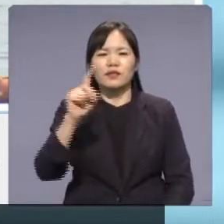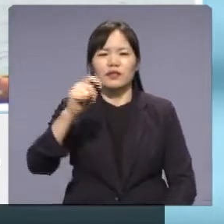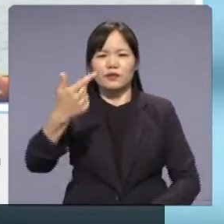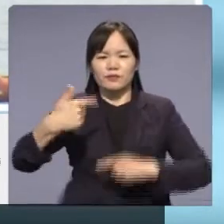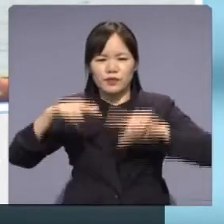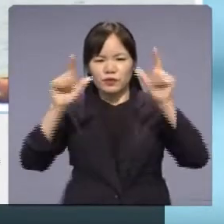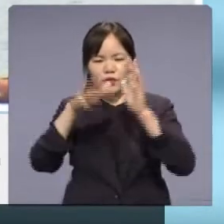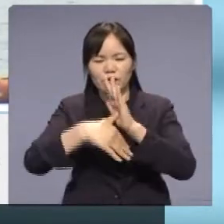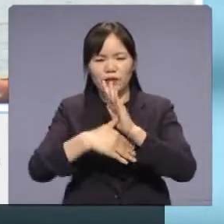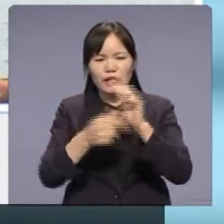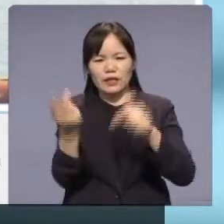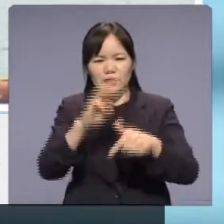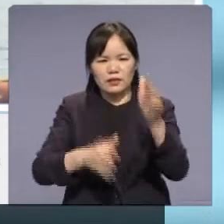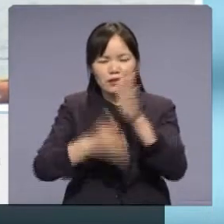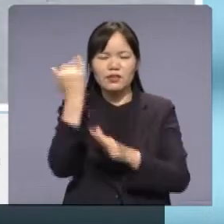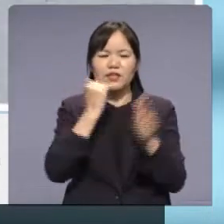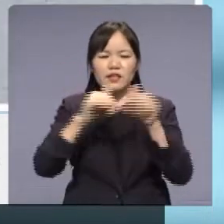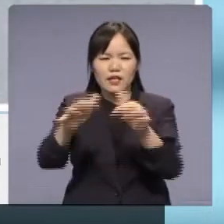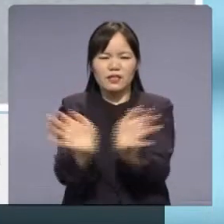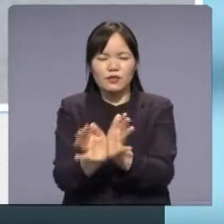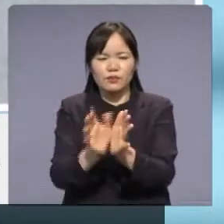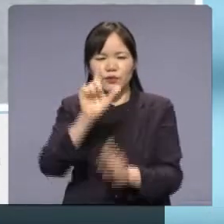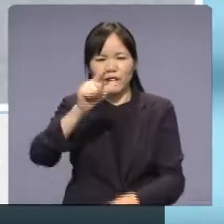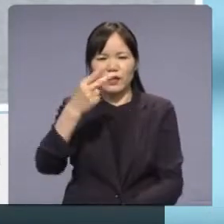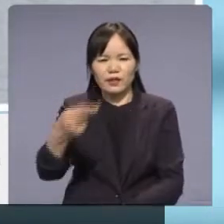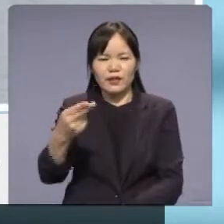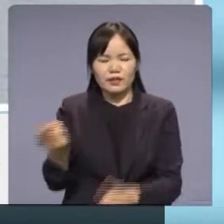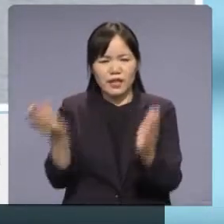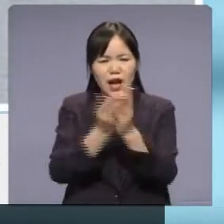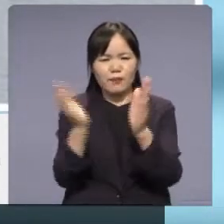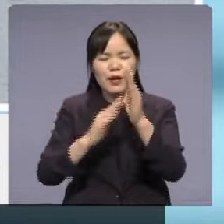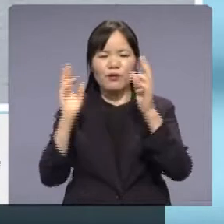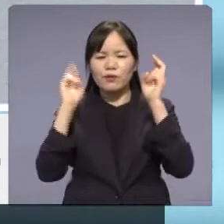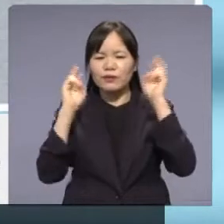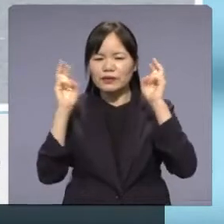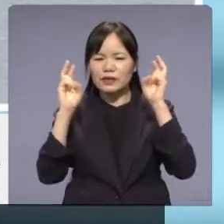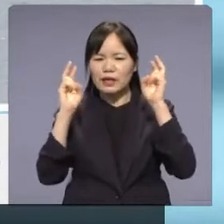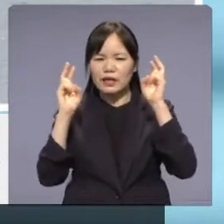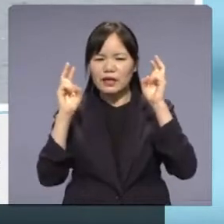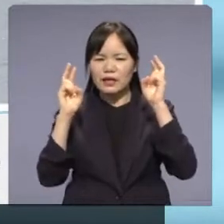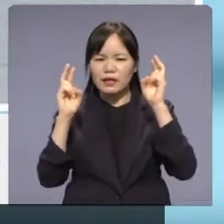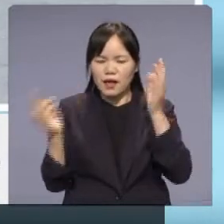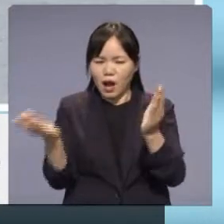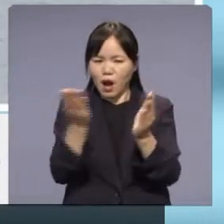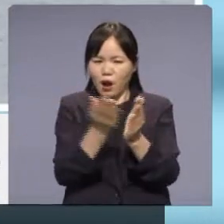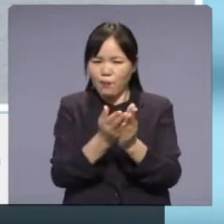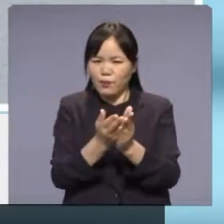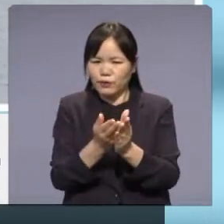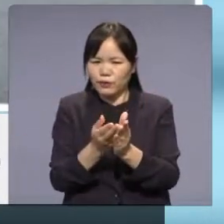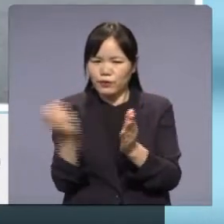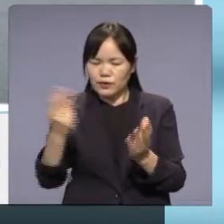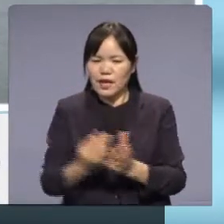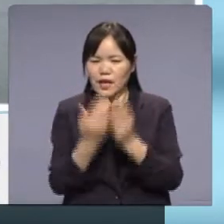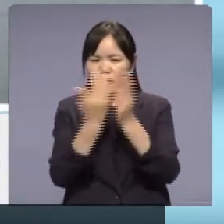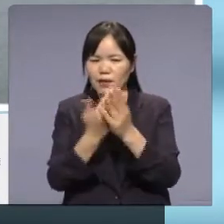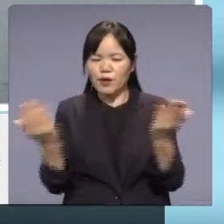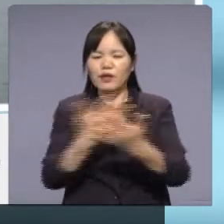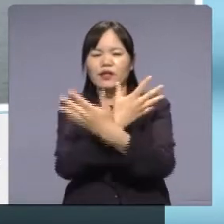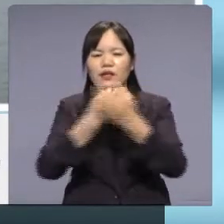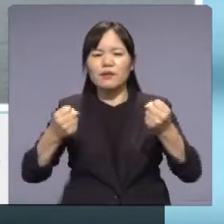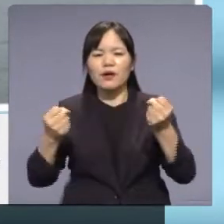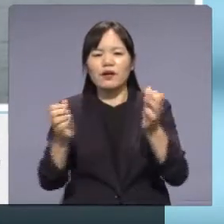2016년에는 인천시 해수부 LH 인천항만공사가 부두 항만 재개발 기본 업무 협약을